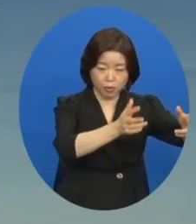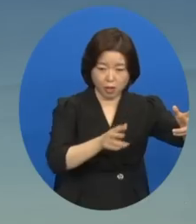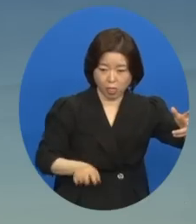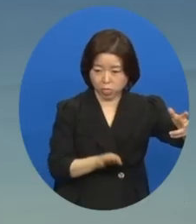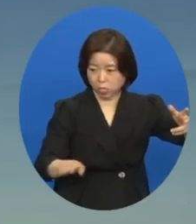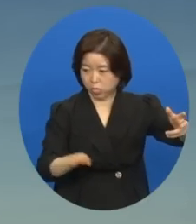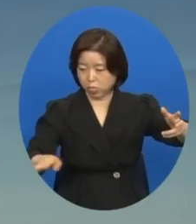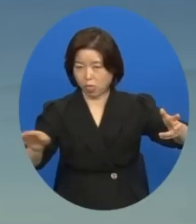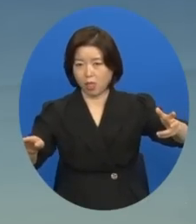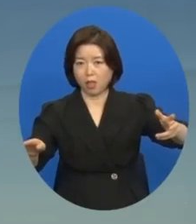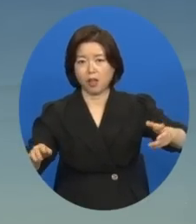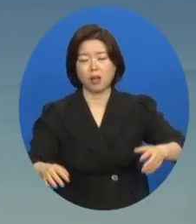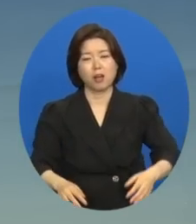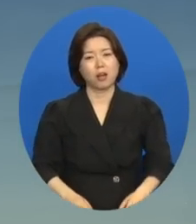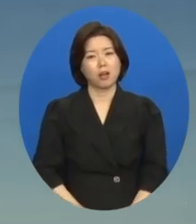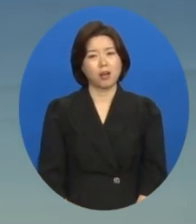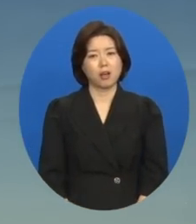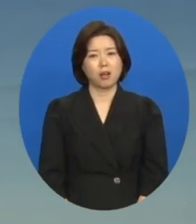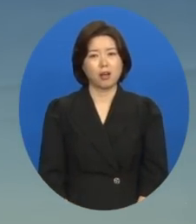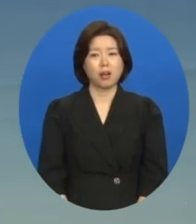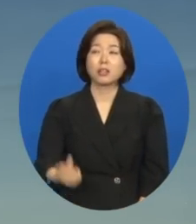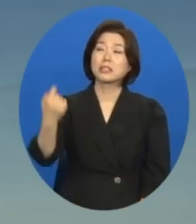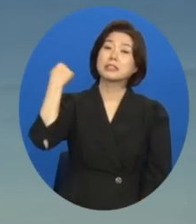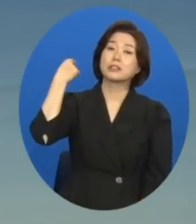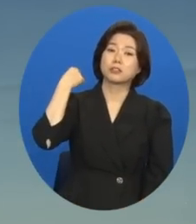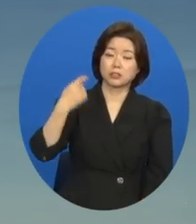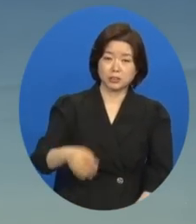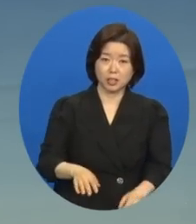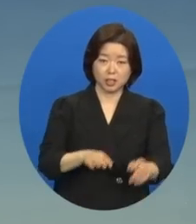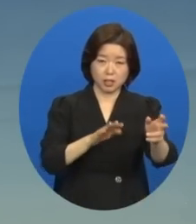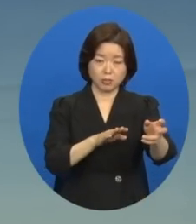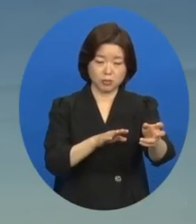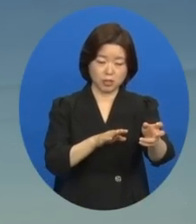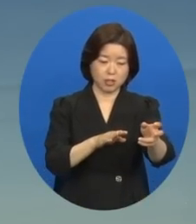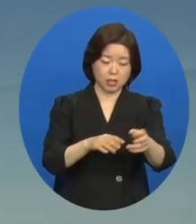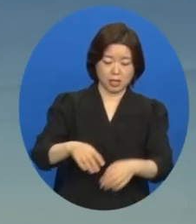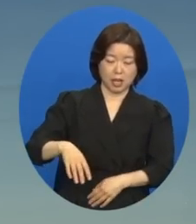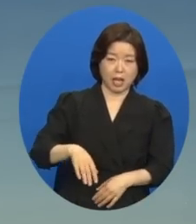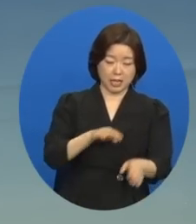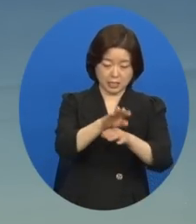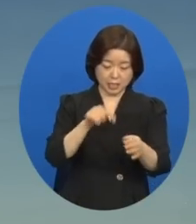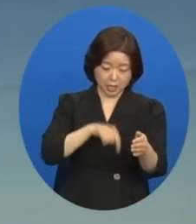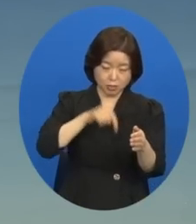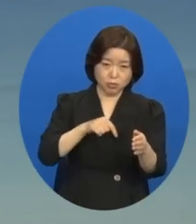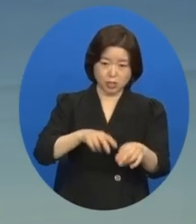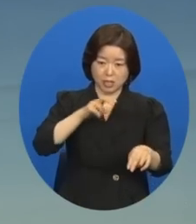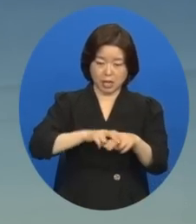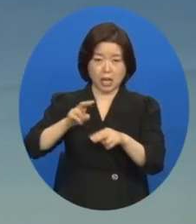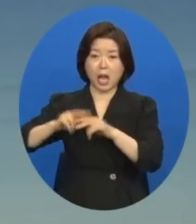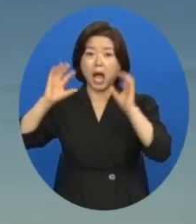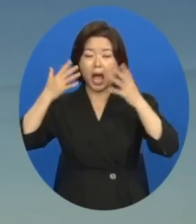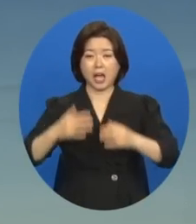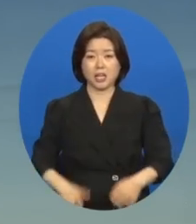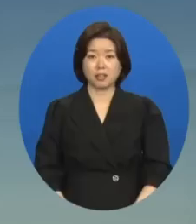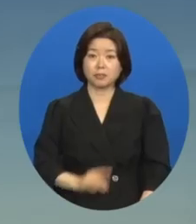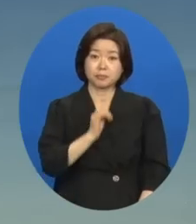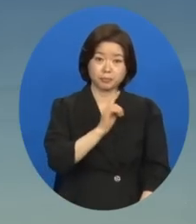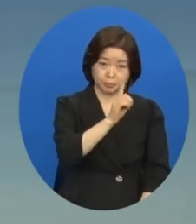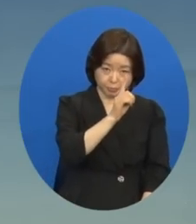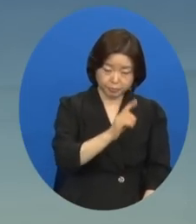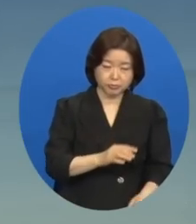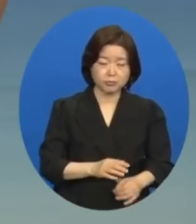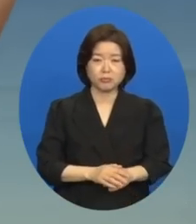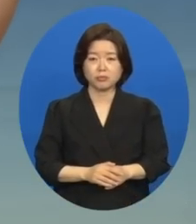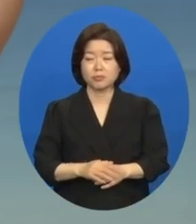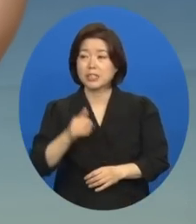지나가게 되었어요. 그 뒤에는 저희 아이들 두 명이 앉아 있었어요. 이제 한 살 지난 딸과